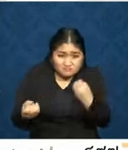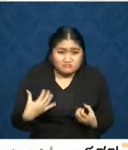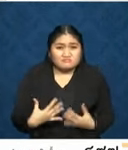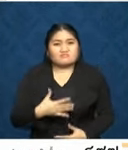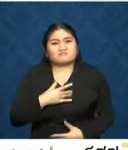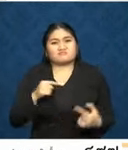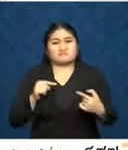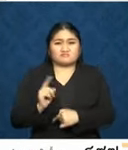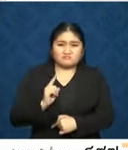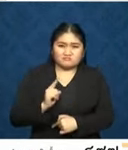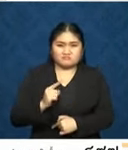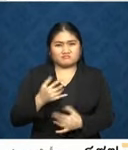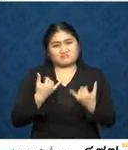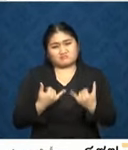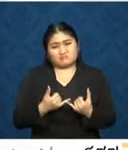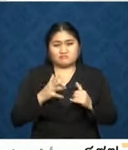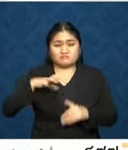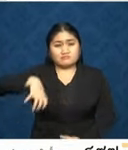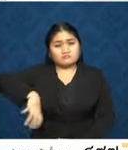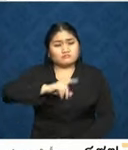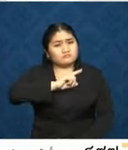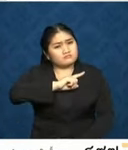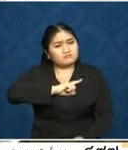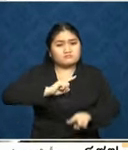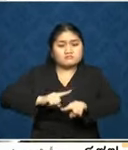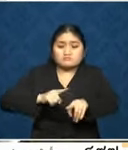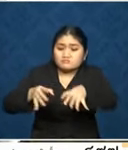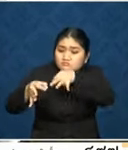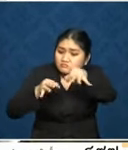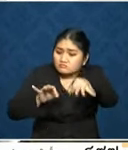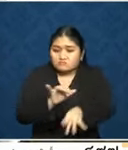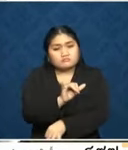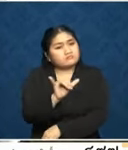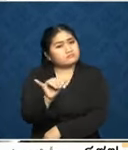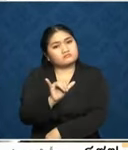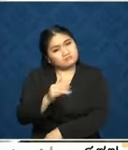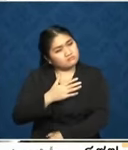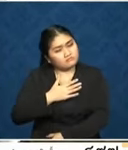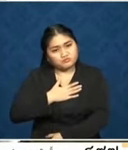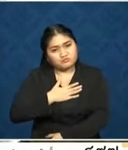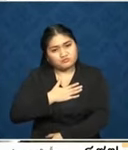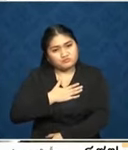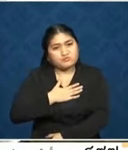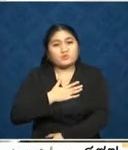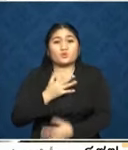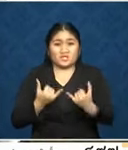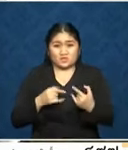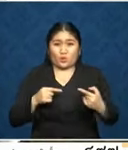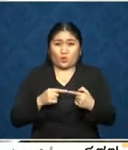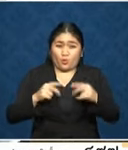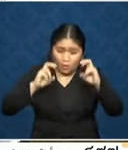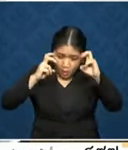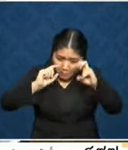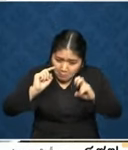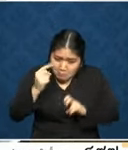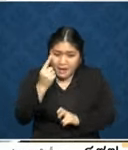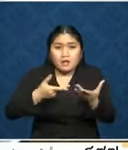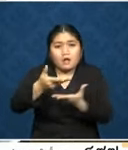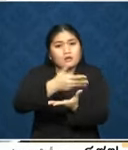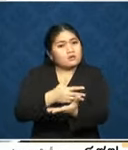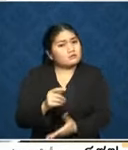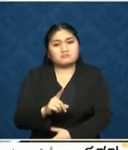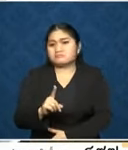ยังไม่ได้รับการชี้แจงจากหน่วยงานที่เกี่ยวข้องเลยนะครับวันนี้ผมจึงไม่สามารถนำเรื่องใหม่มาหารือท่านประธานได้จึงขอหารือ